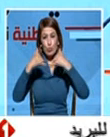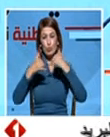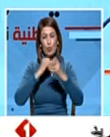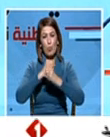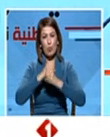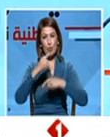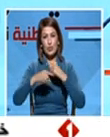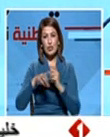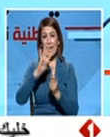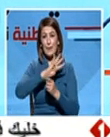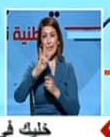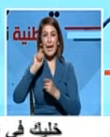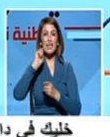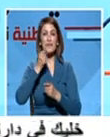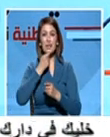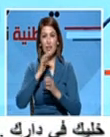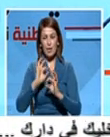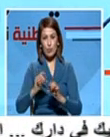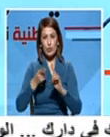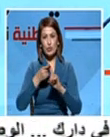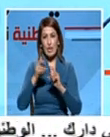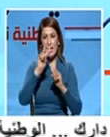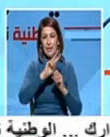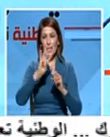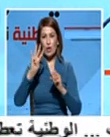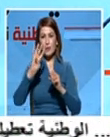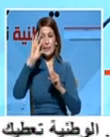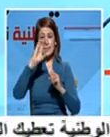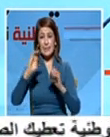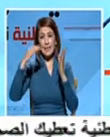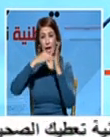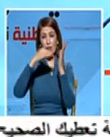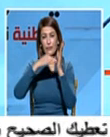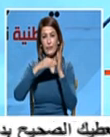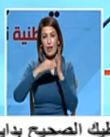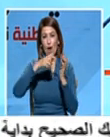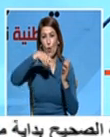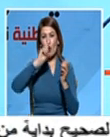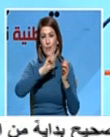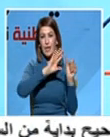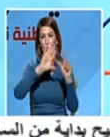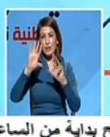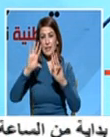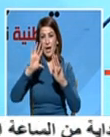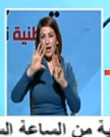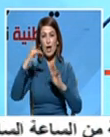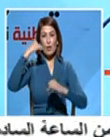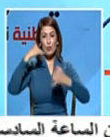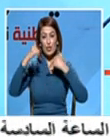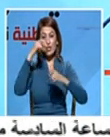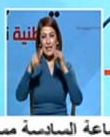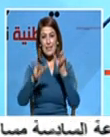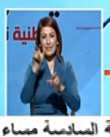4 افريل، يعني فما 52109 ابيل، معناتها الناس حاولوا يتصلوا